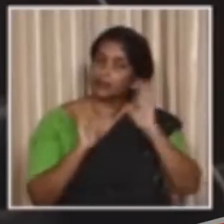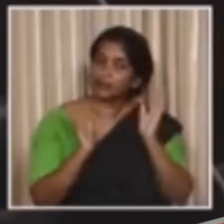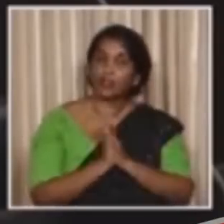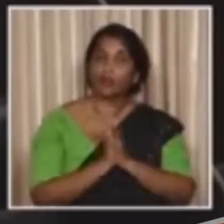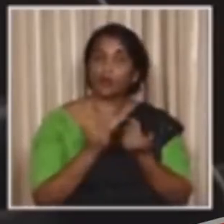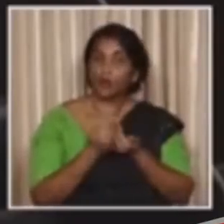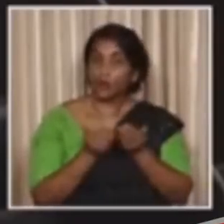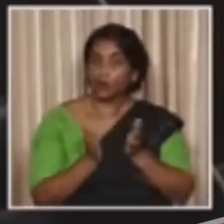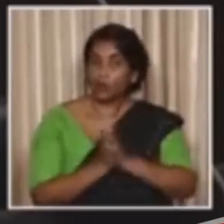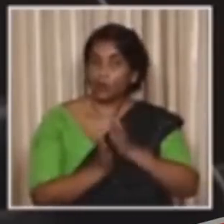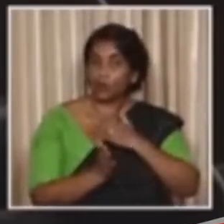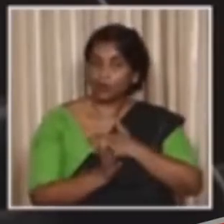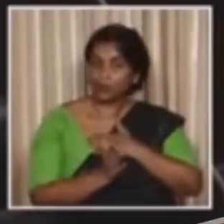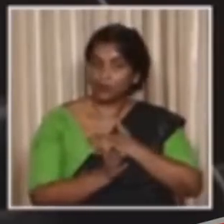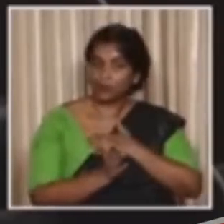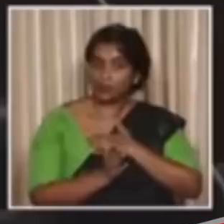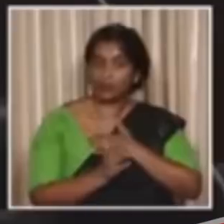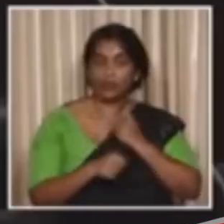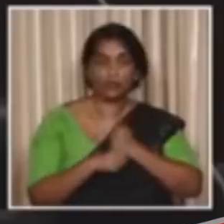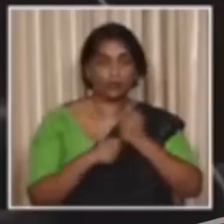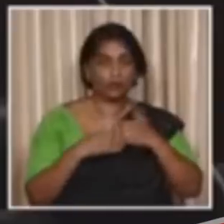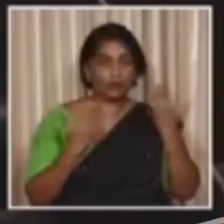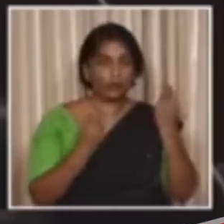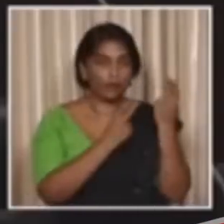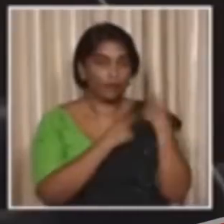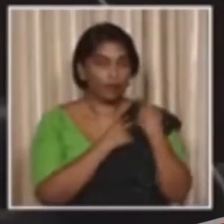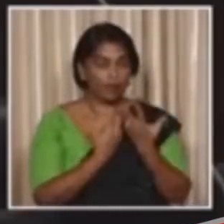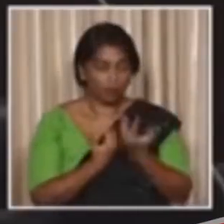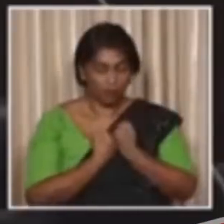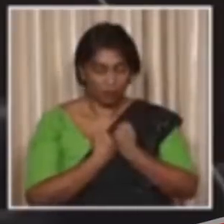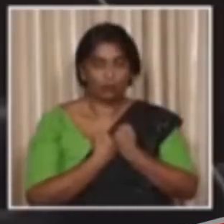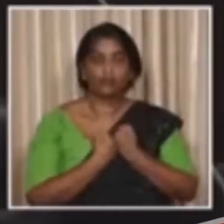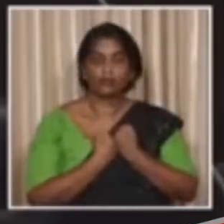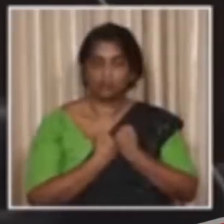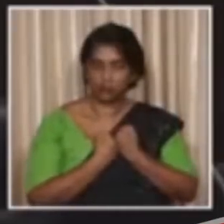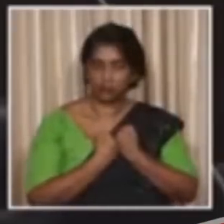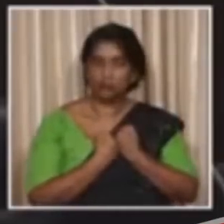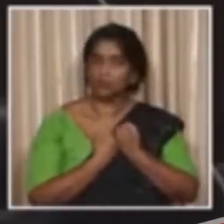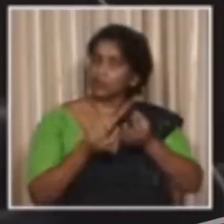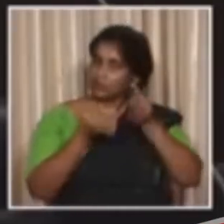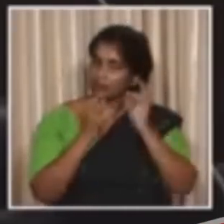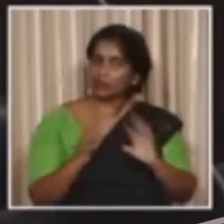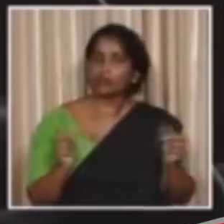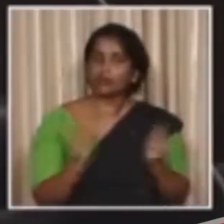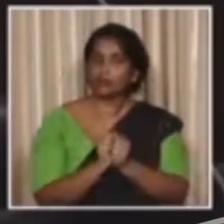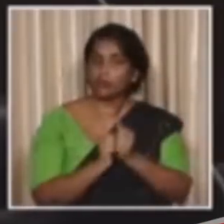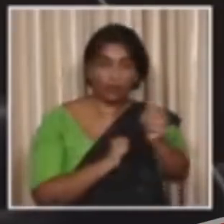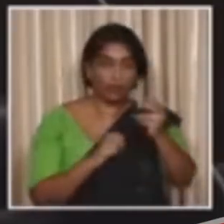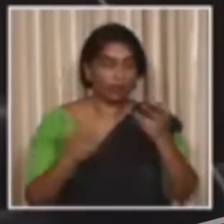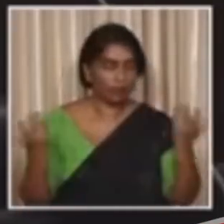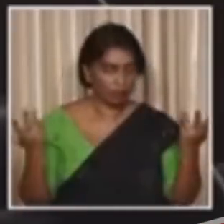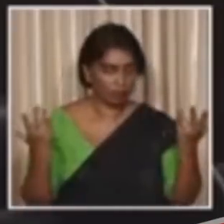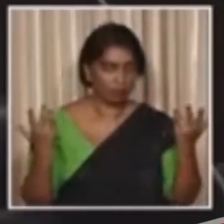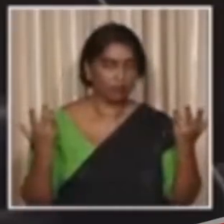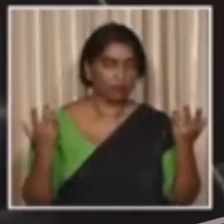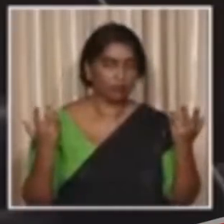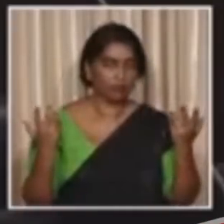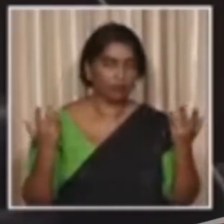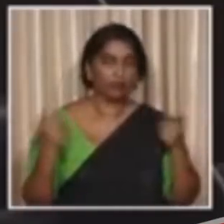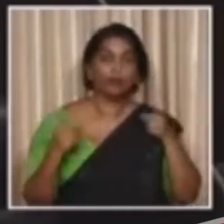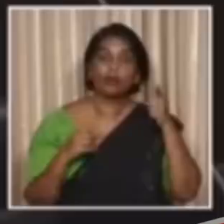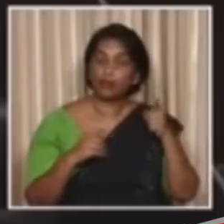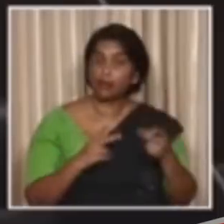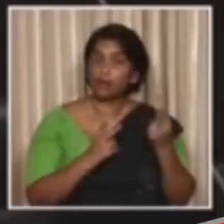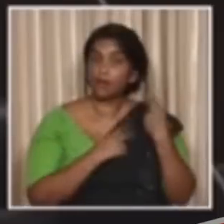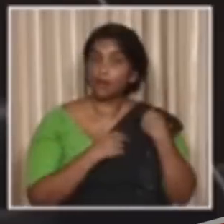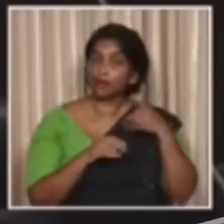Taman ගැසට් නිවේදනයෙන් බාර ගන්න වගකීම ඒක නිසියාකාරව ඉටු නොකොලොත් ඒ ධූරයේ